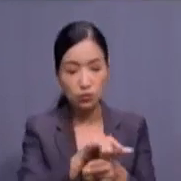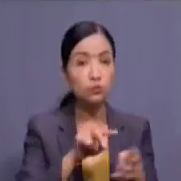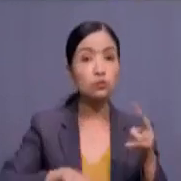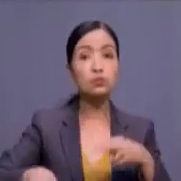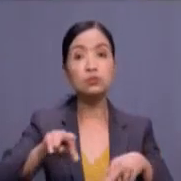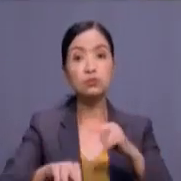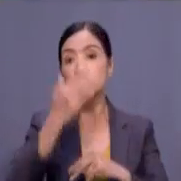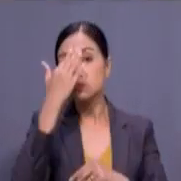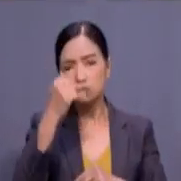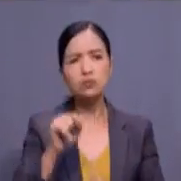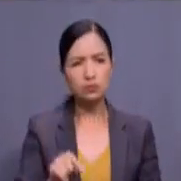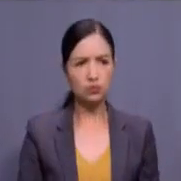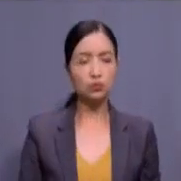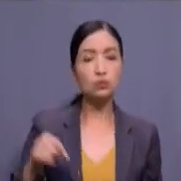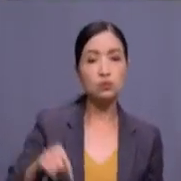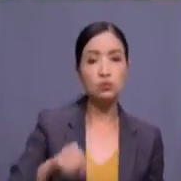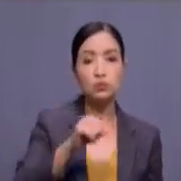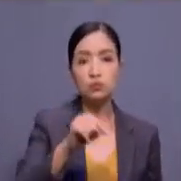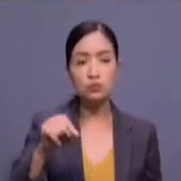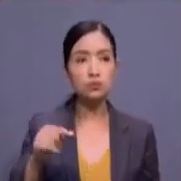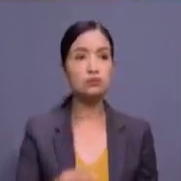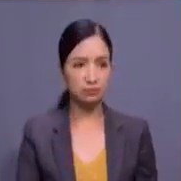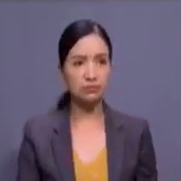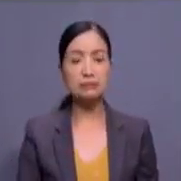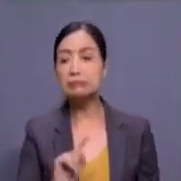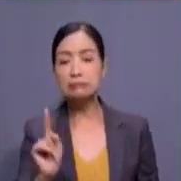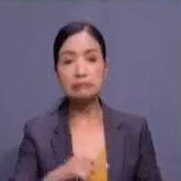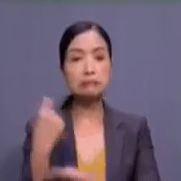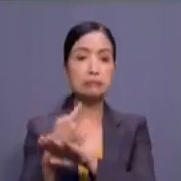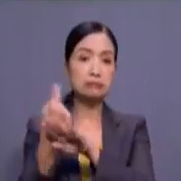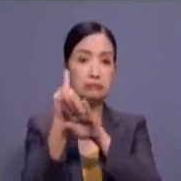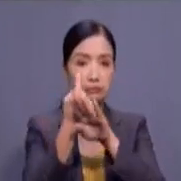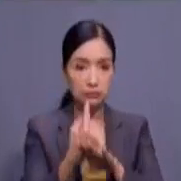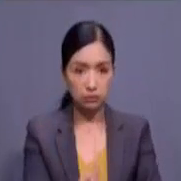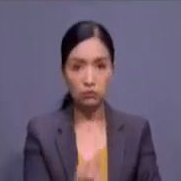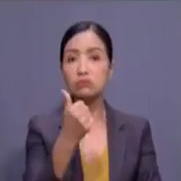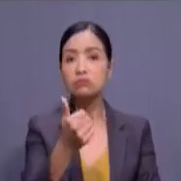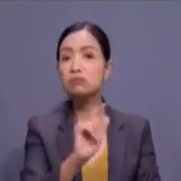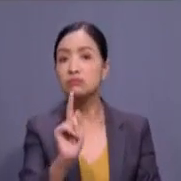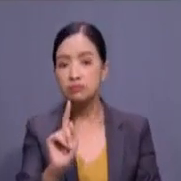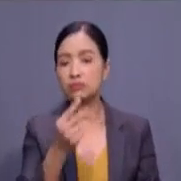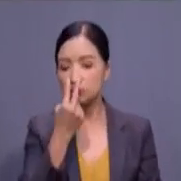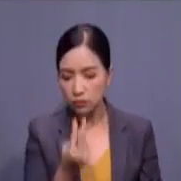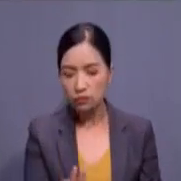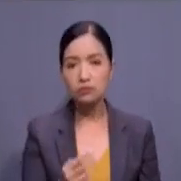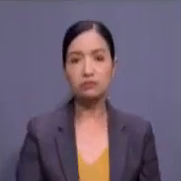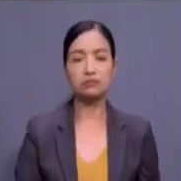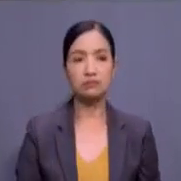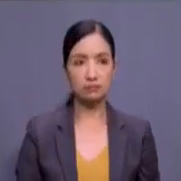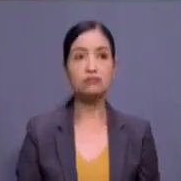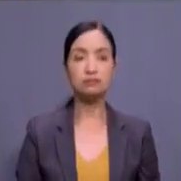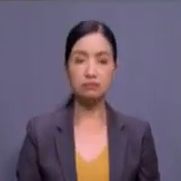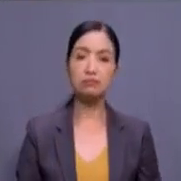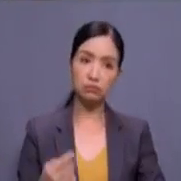คือเขาหาจุดเฮลิคอปเตอร์จอดว่าตกลงแล้วเนี่ยมันมีจุดไหนที่สามารถจอดได้ไหมนะคะแล้วก็ต้องขึ้น